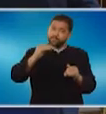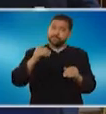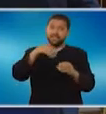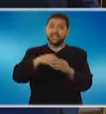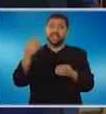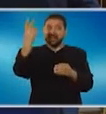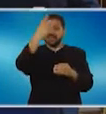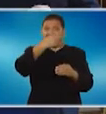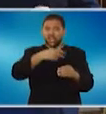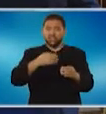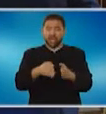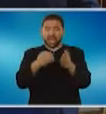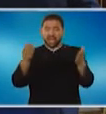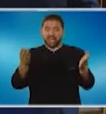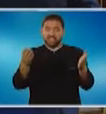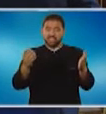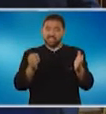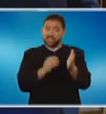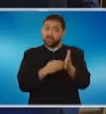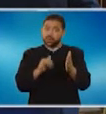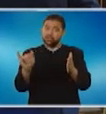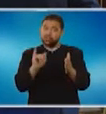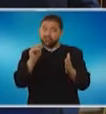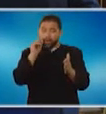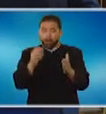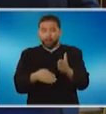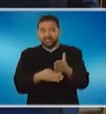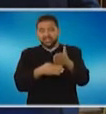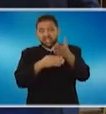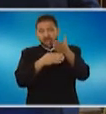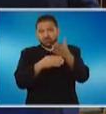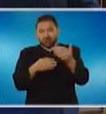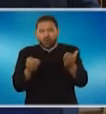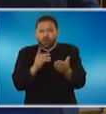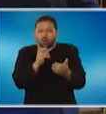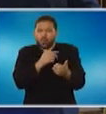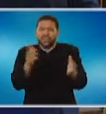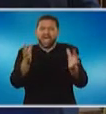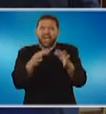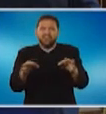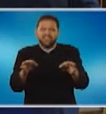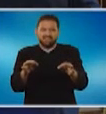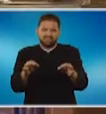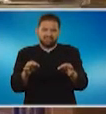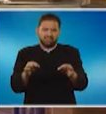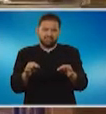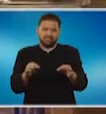ai nevoie de un călăuzitor. Indiferent în ce mediu te afla, că ești